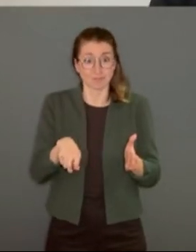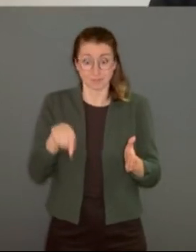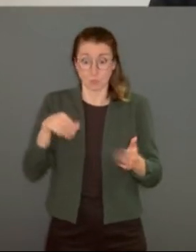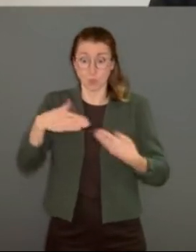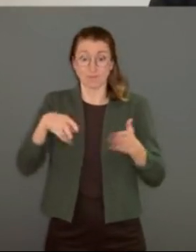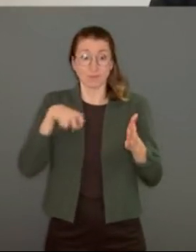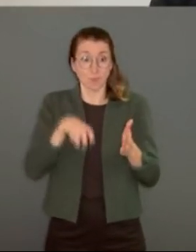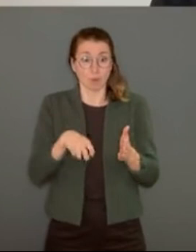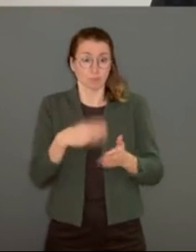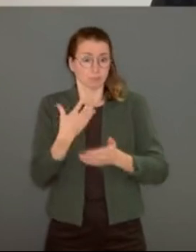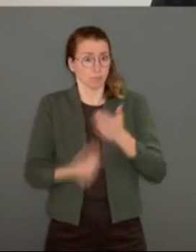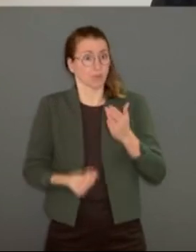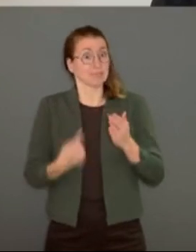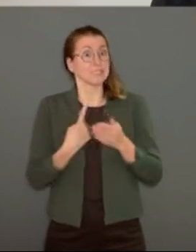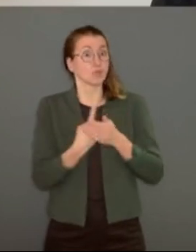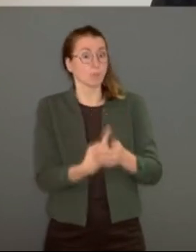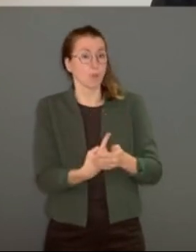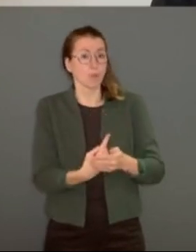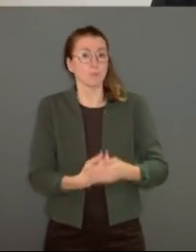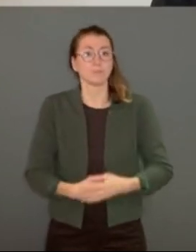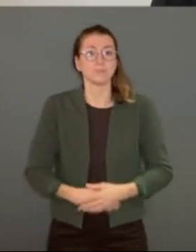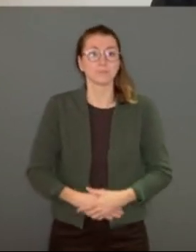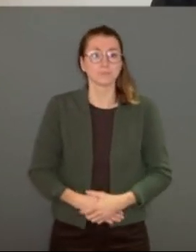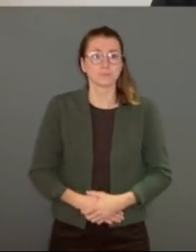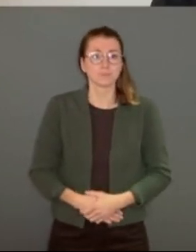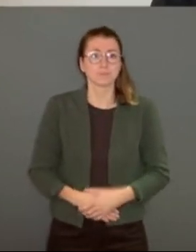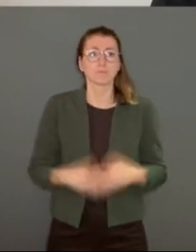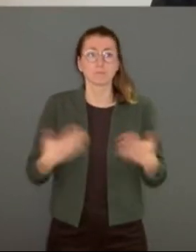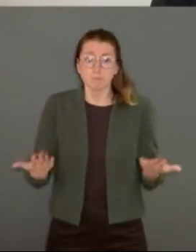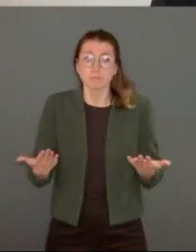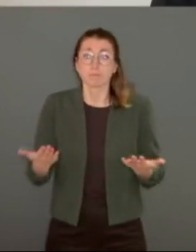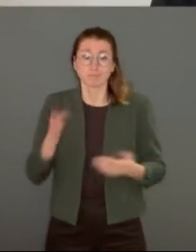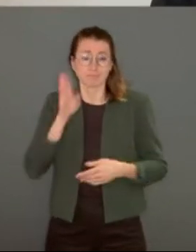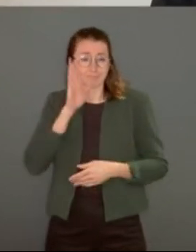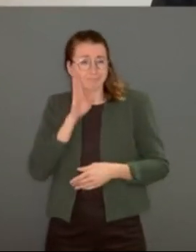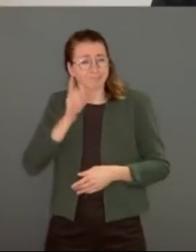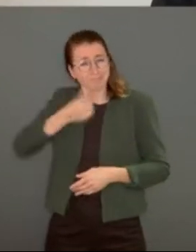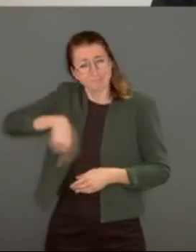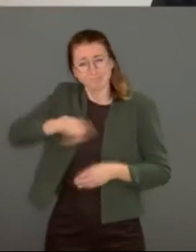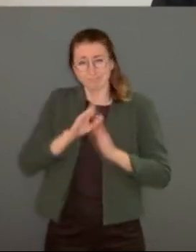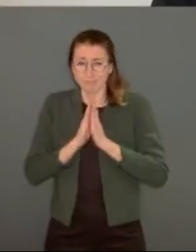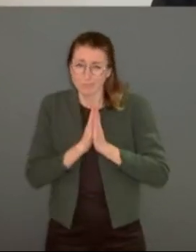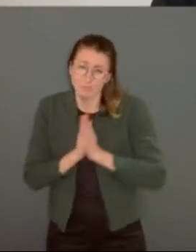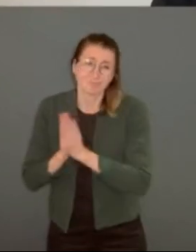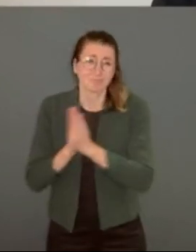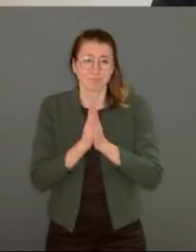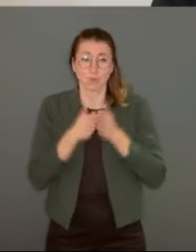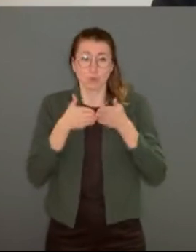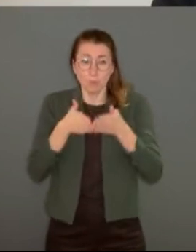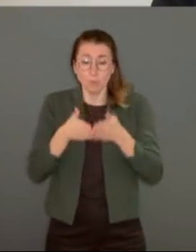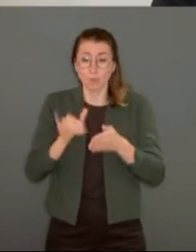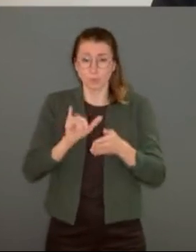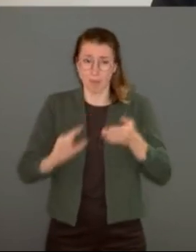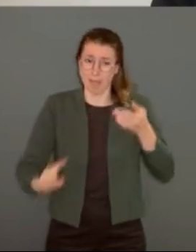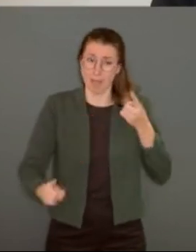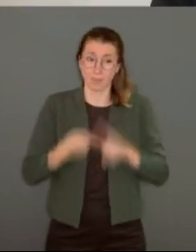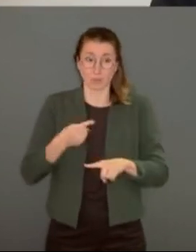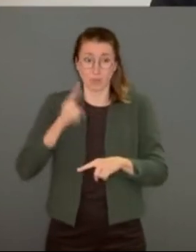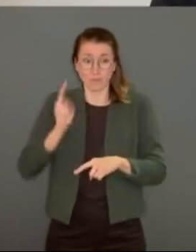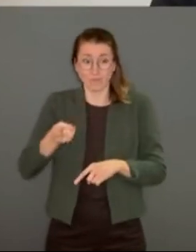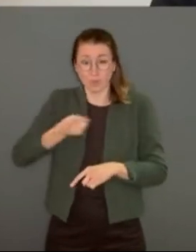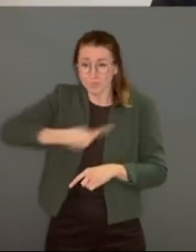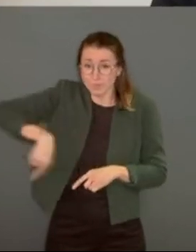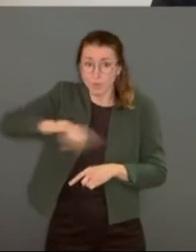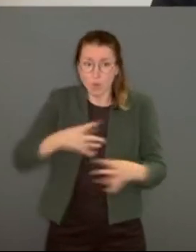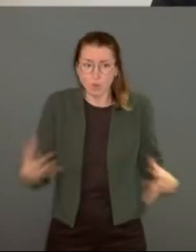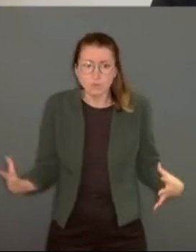je me permets d'insister auprès de nos concitoyens, on doit tous strictement respecter les mesures qui ont